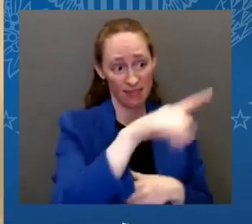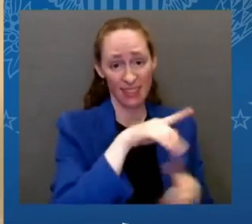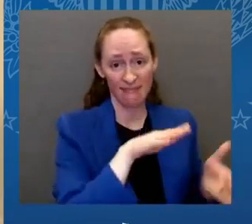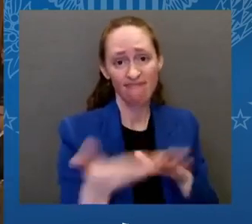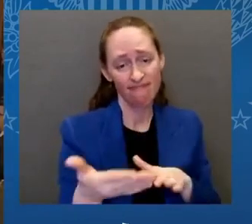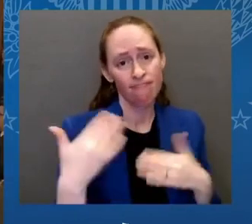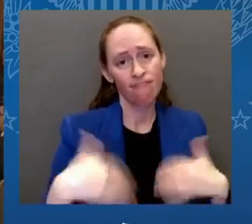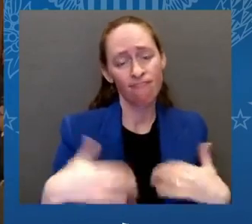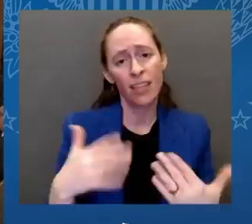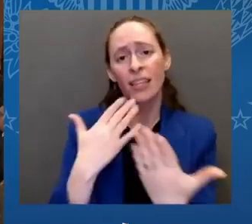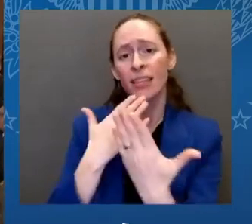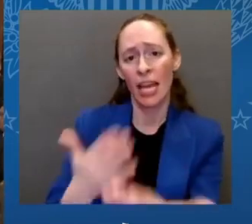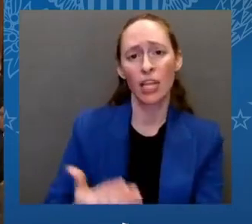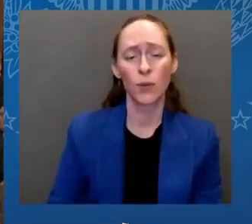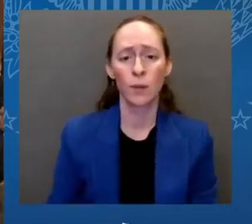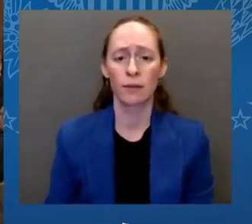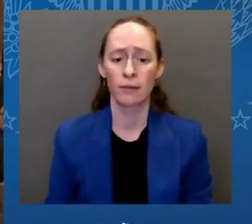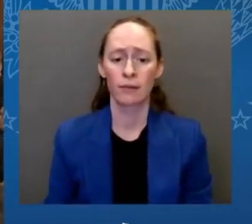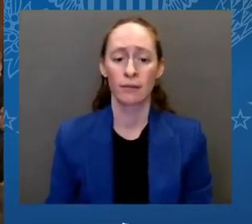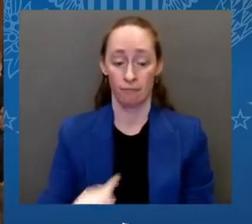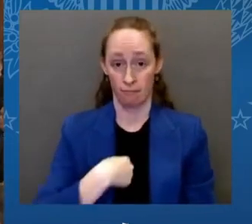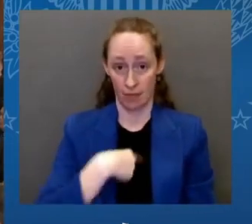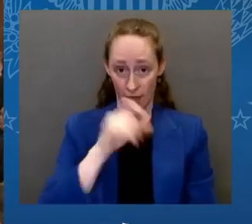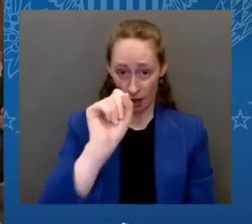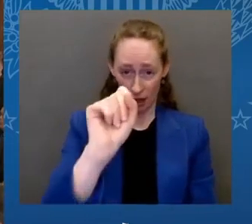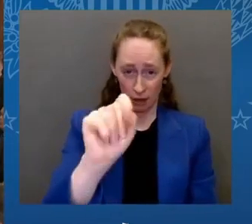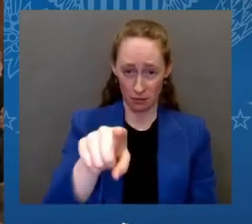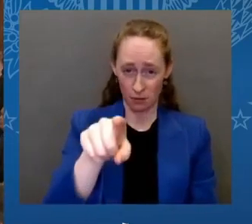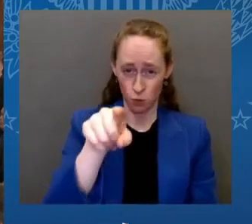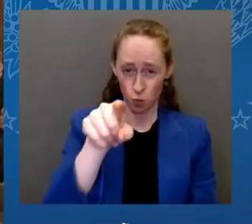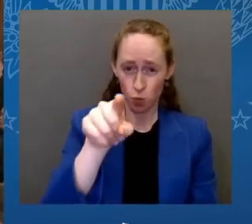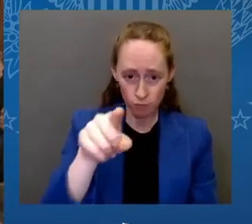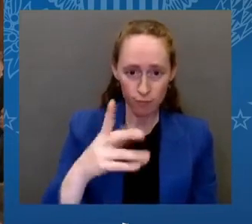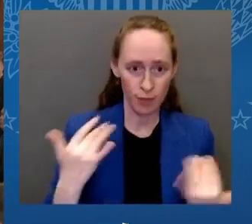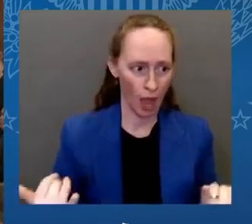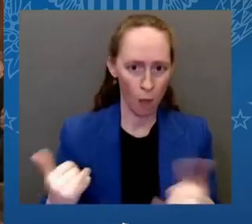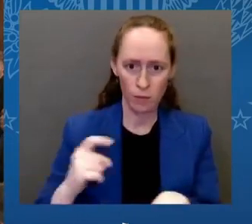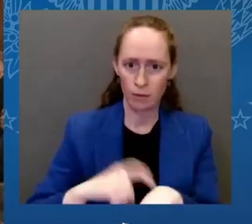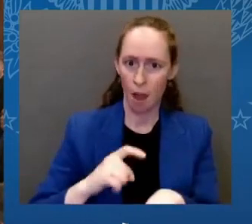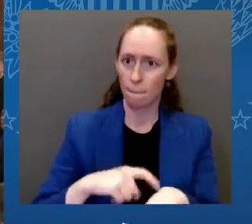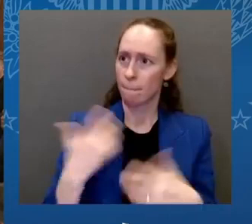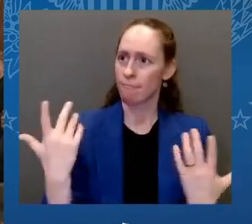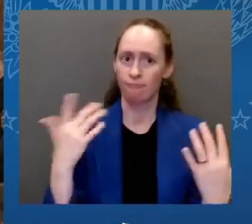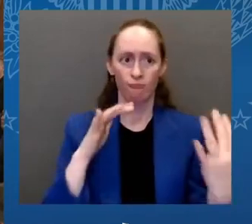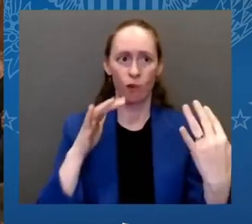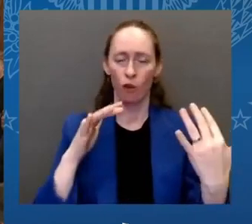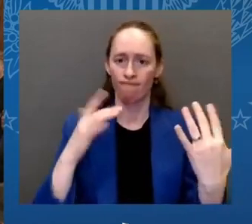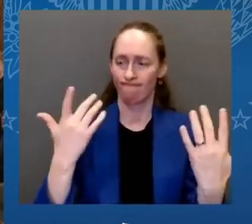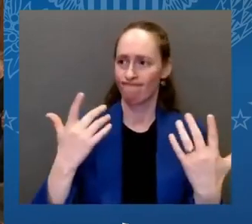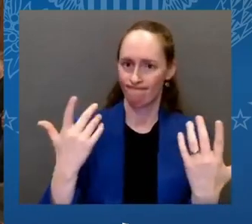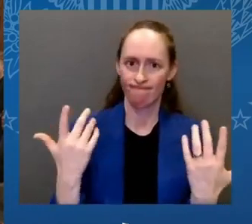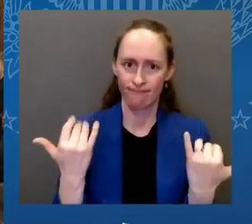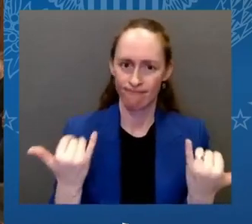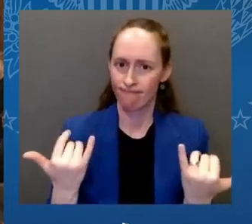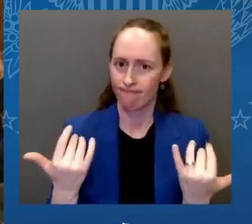підтримки США. Отже, щодо мого питання. У нову фазу війни ви